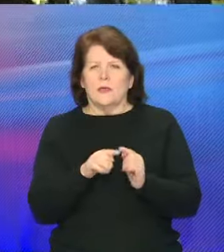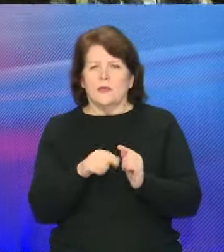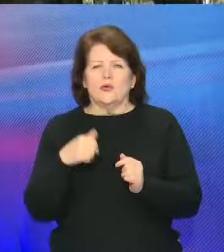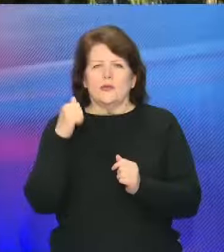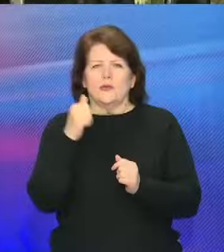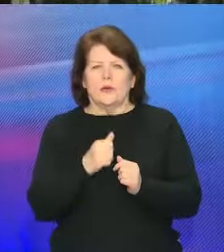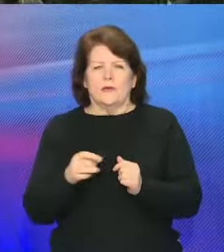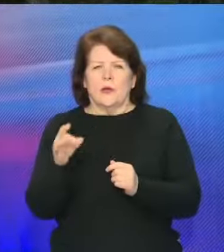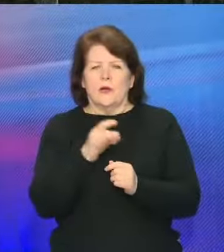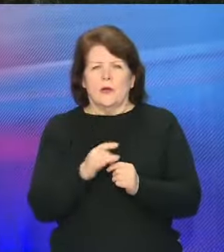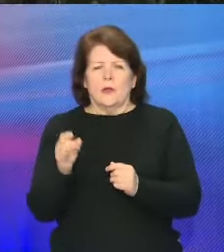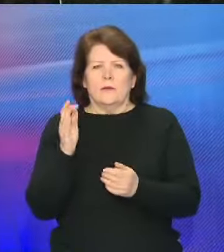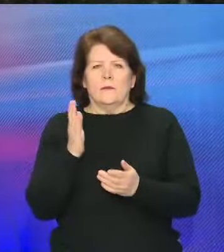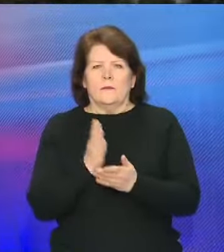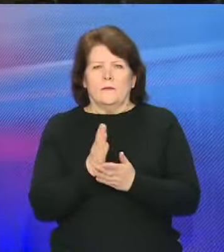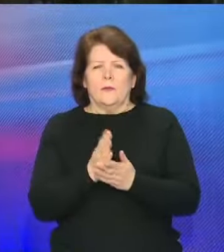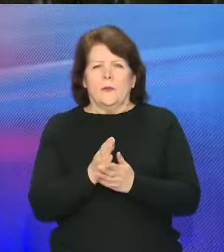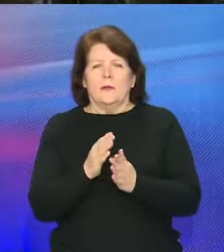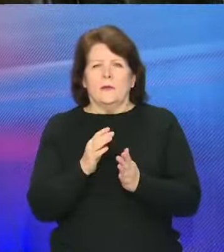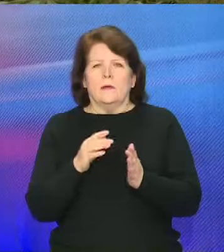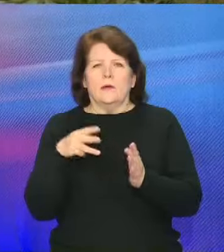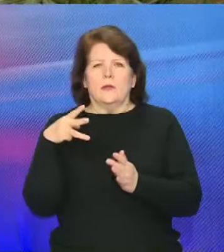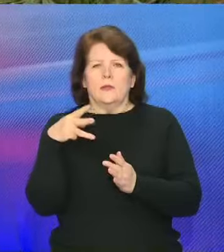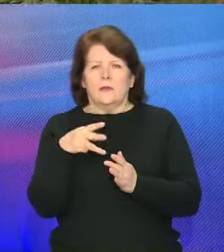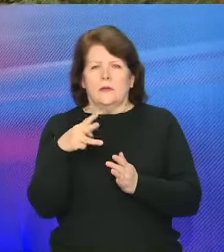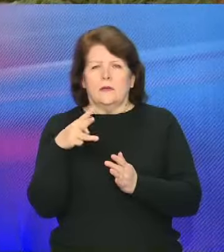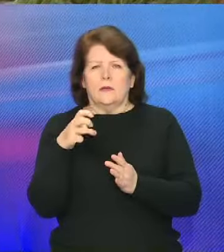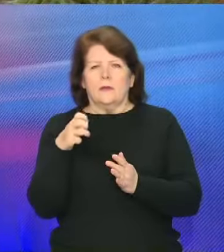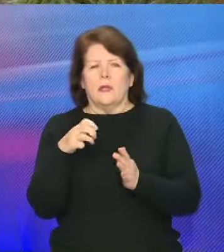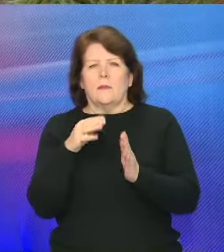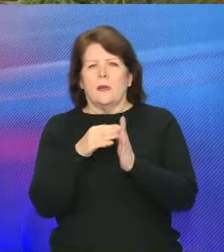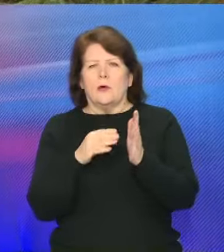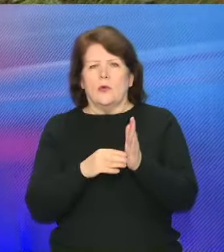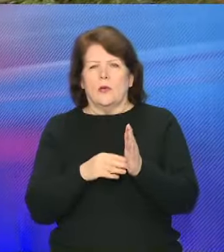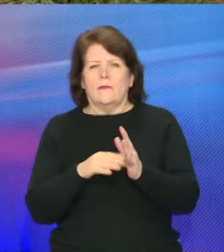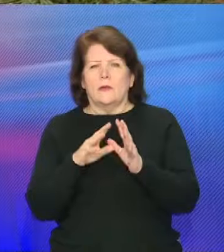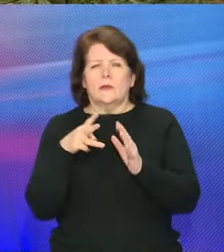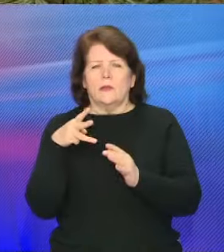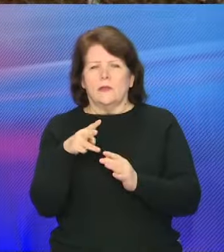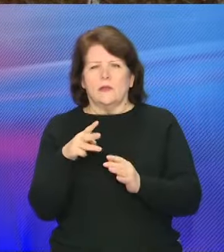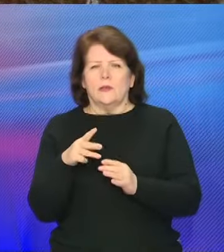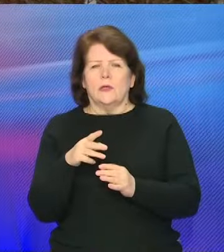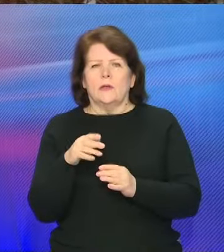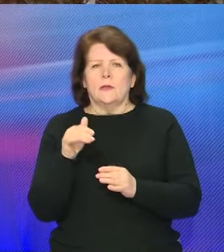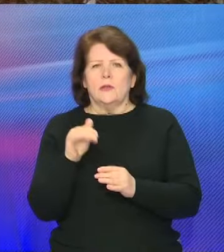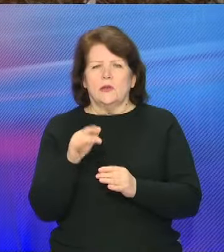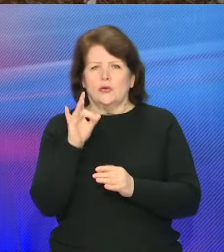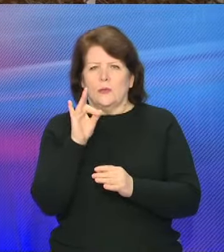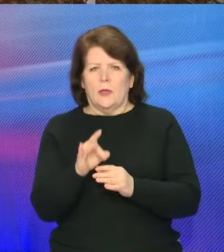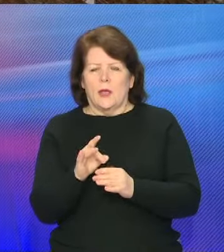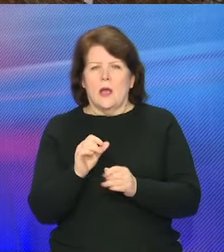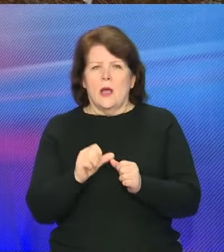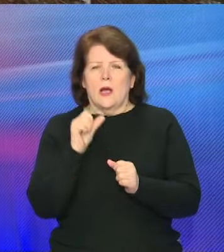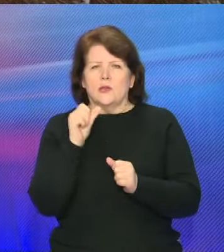регіоні складено більш за 300 протоколів на агульну суму каля 100 тисяч рублів. Особливо шмат несанкціонованих звалок каля